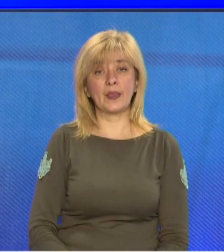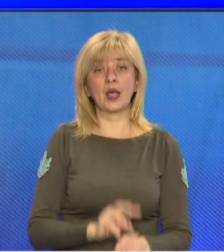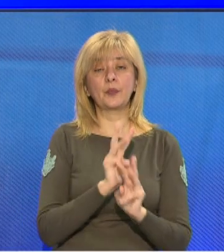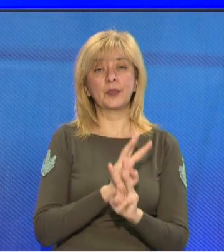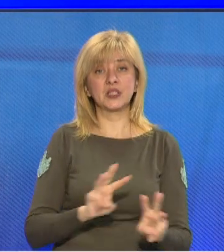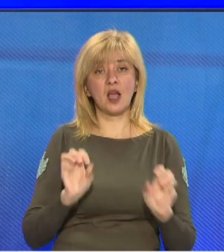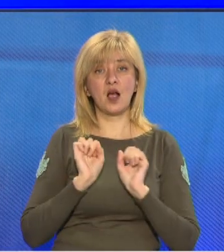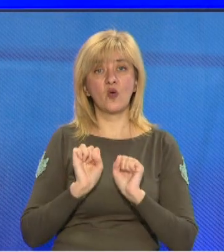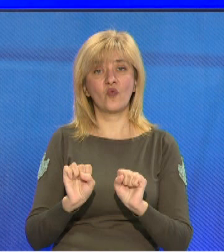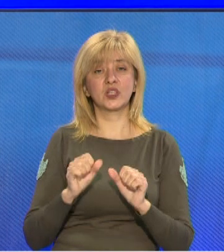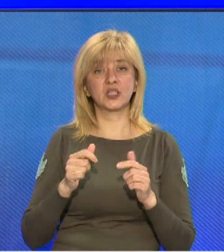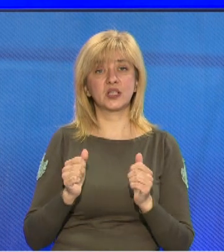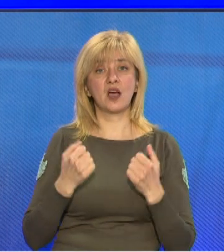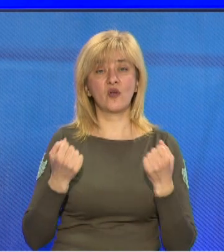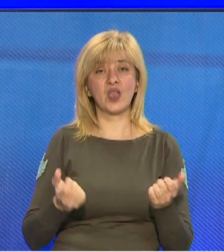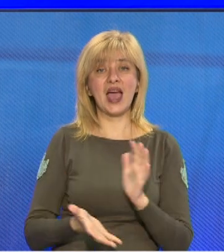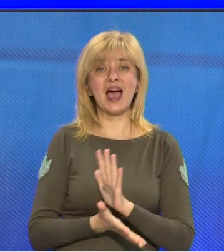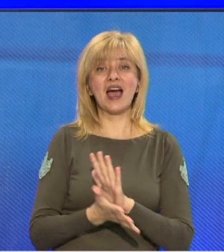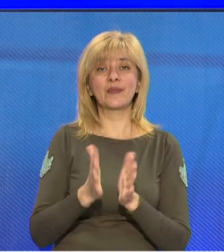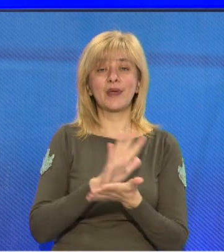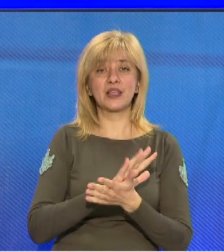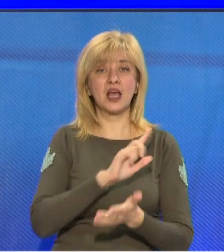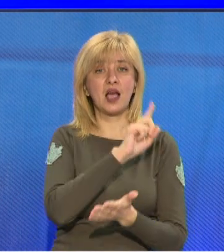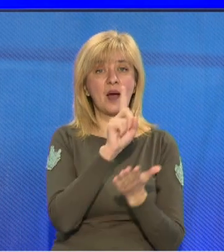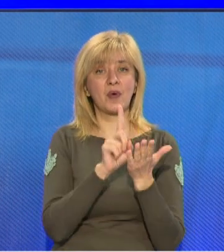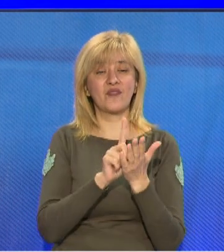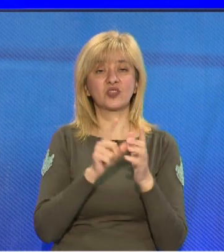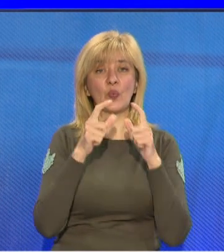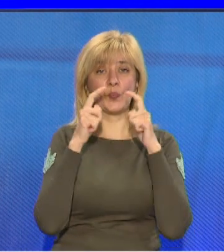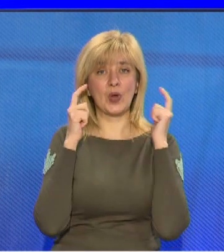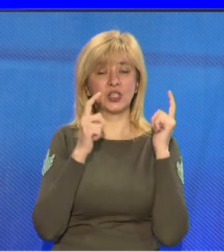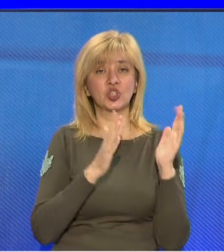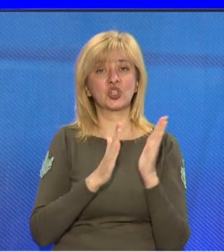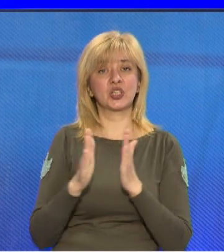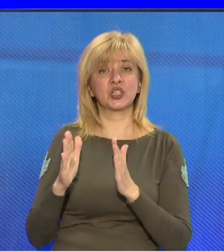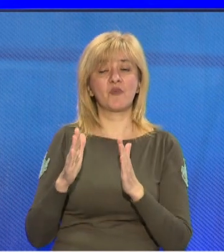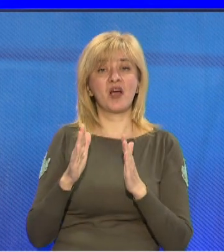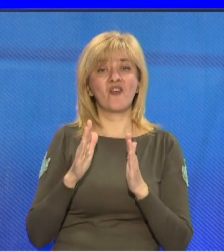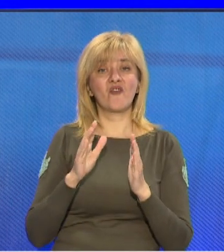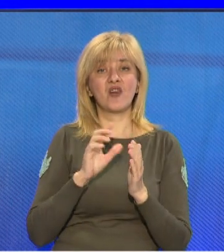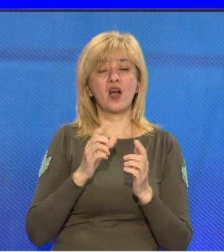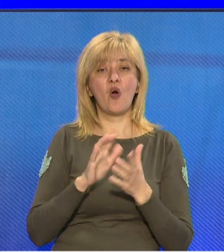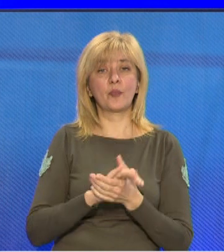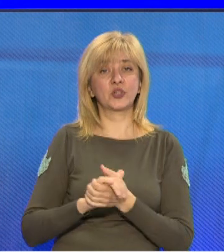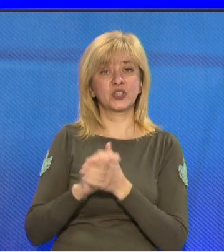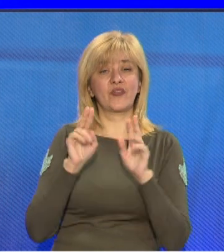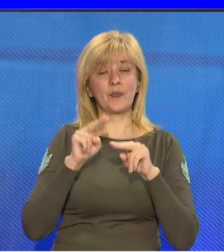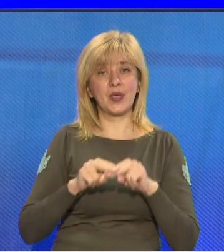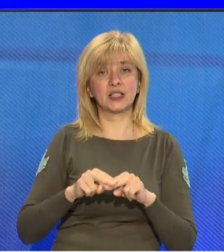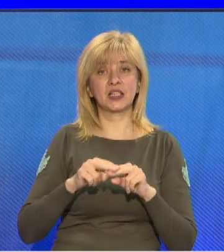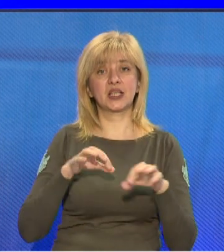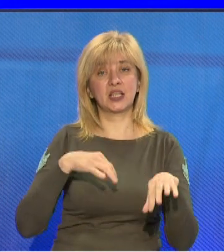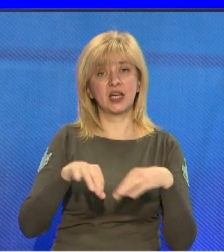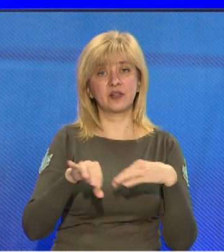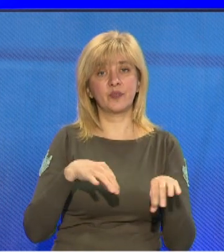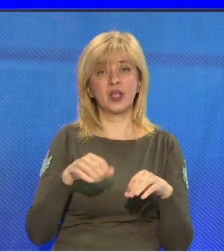Міністэрства аховы здароўя адмяніла абавязковы масачны рэжым у грамадскіх месцах і транспарце. Гэта прадугледжваюць змены 111-й